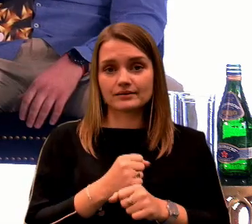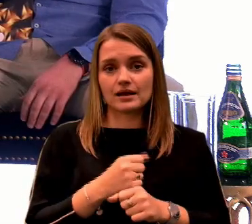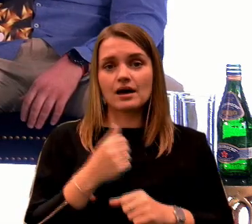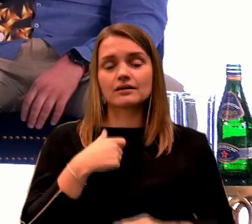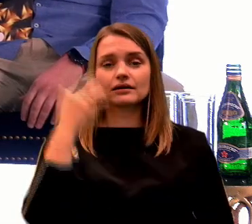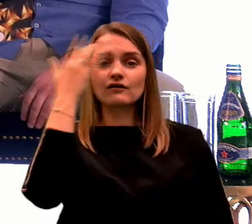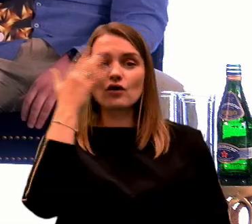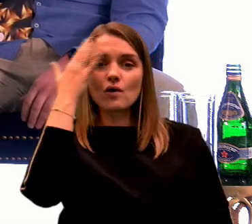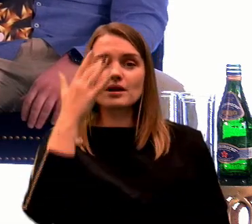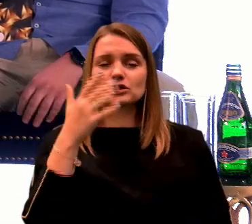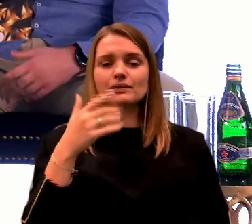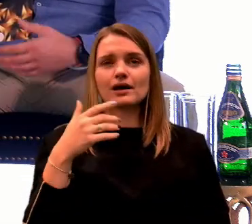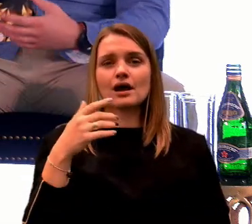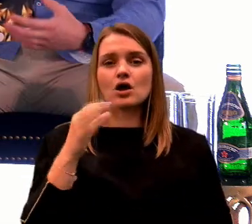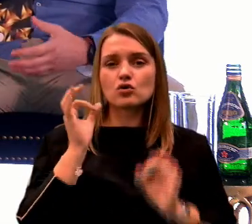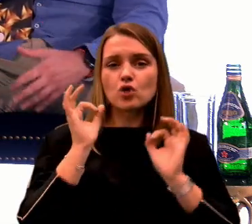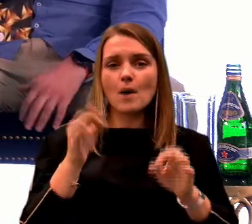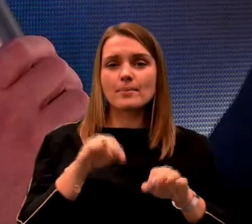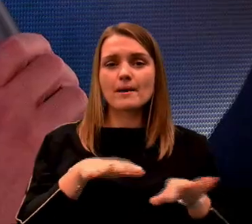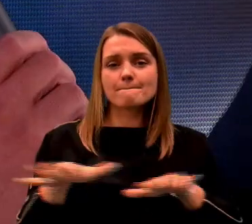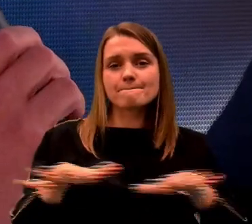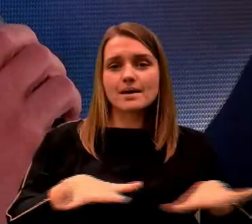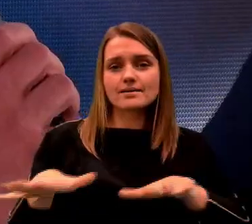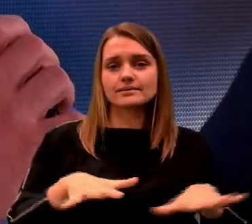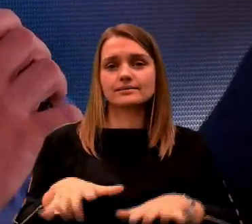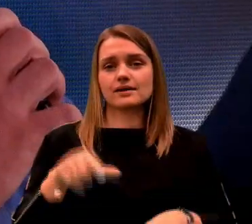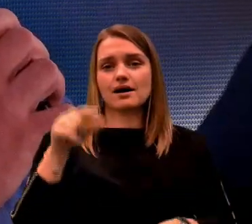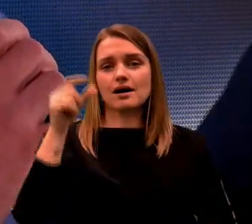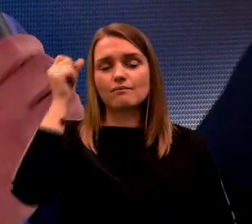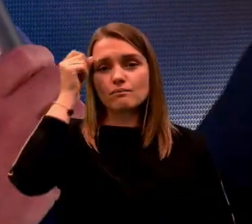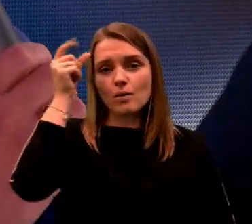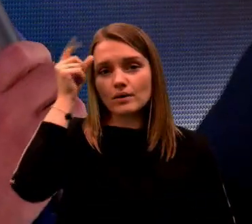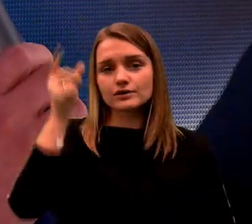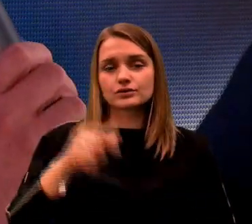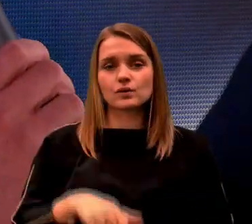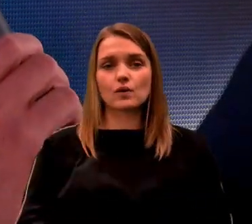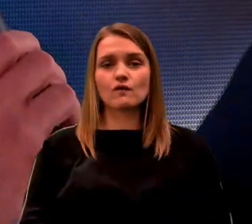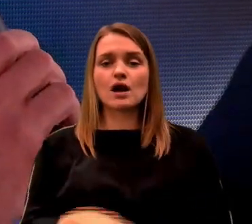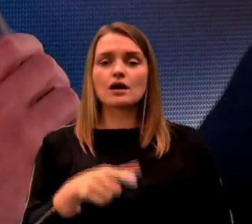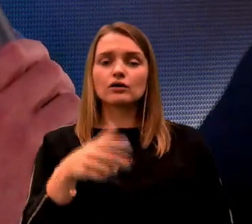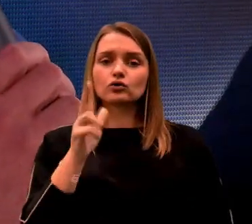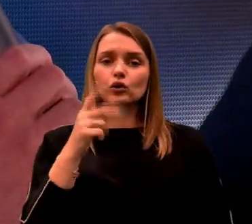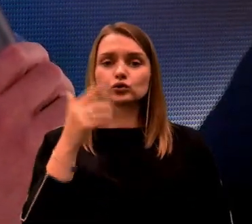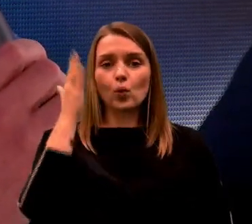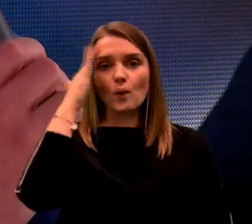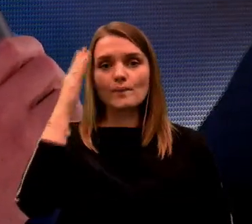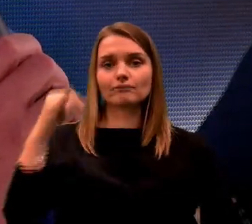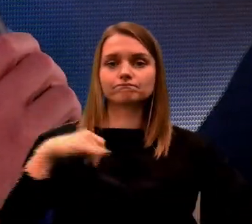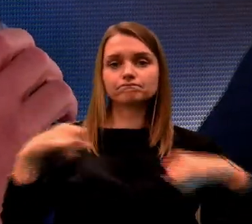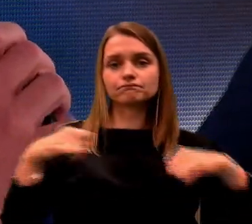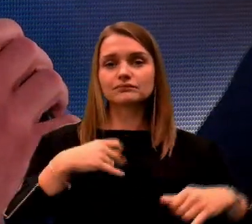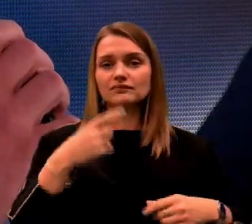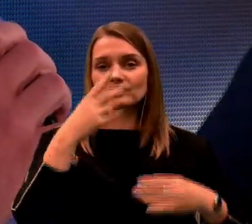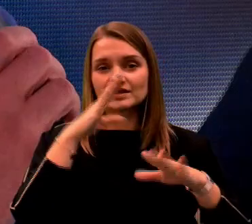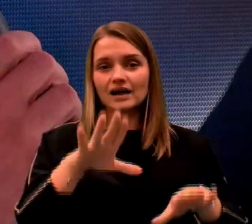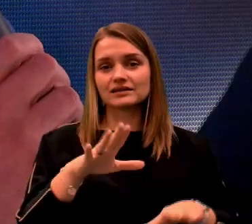kreatywne przestrzenie, gdzie kiedy ktoś nawet by próbował autorytarnie wskazać, co mamy robić i jeszcze w jaki sposób, to po